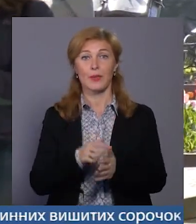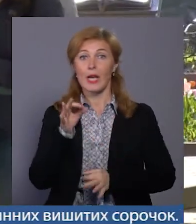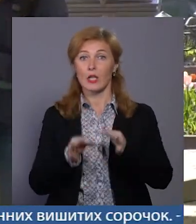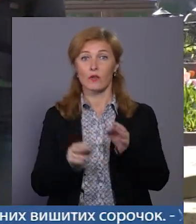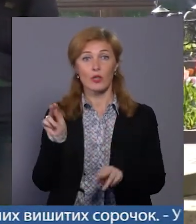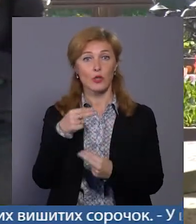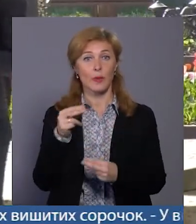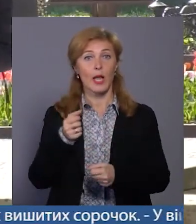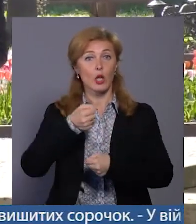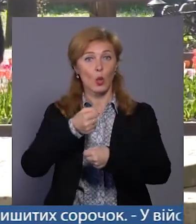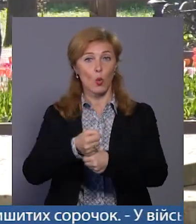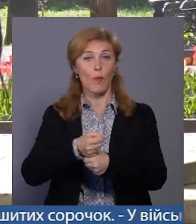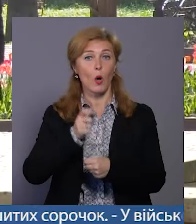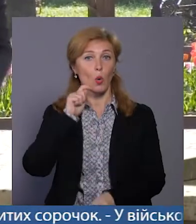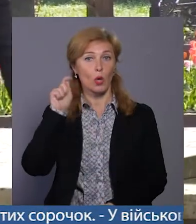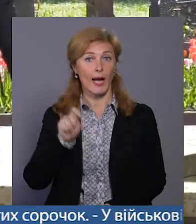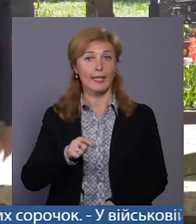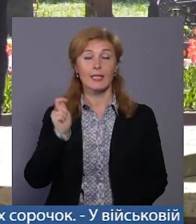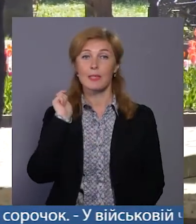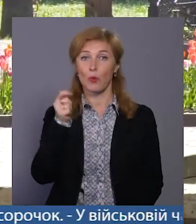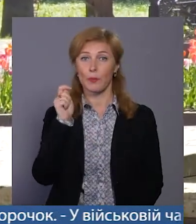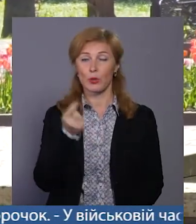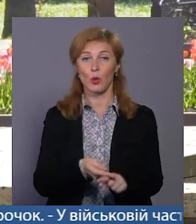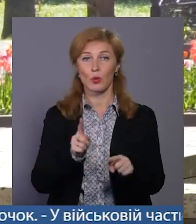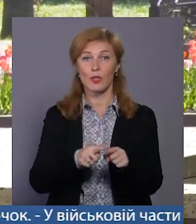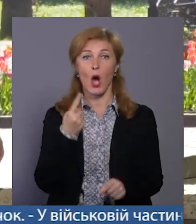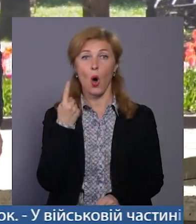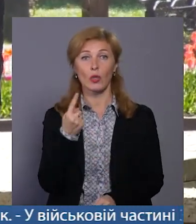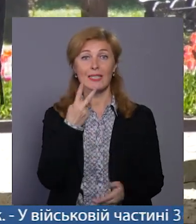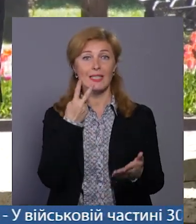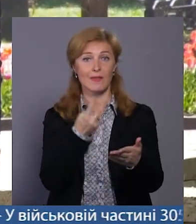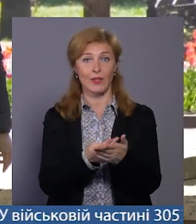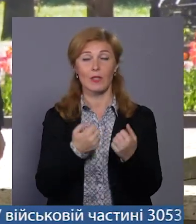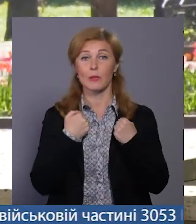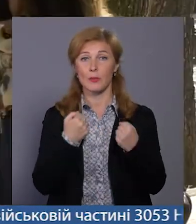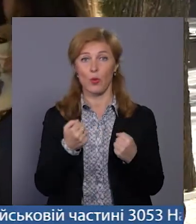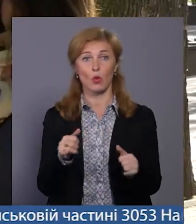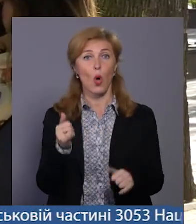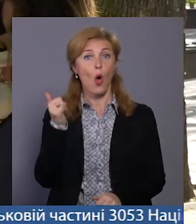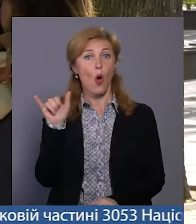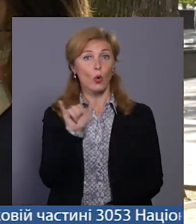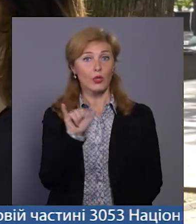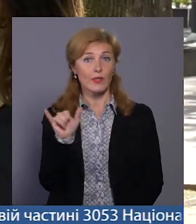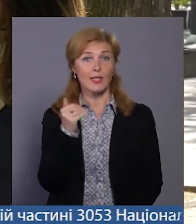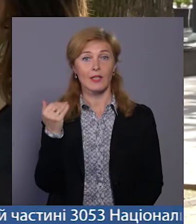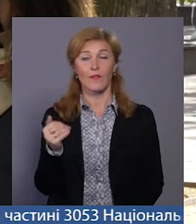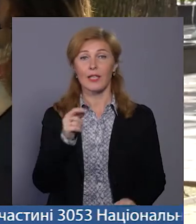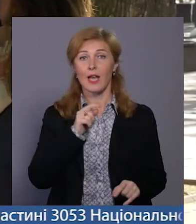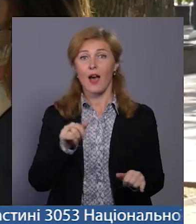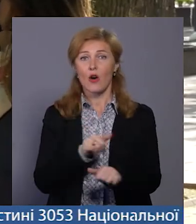та Кубок України з бадмінтону. Це один з видів спорту універсальний. Він розвиває швидкість,